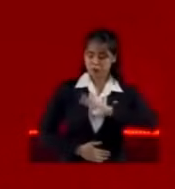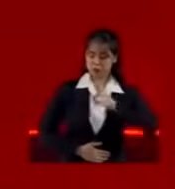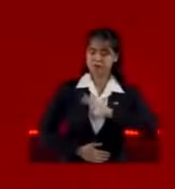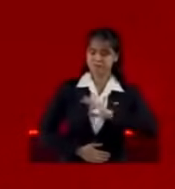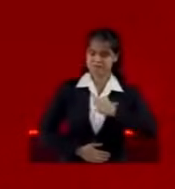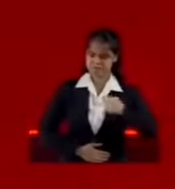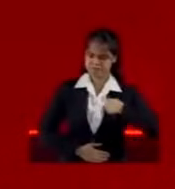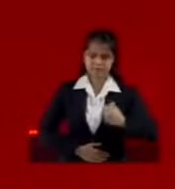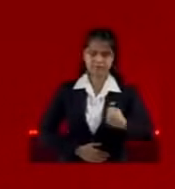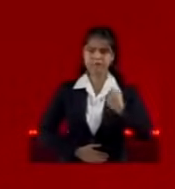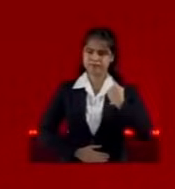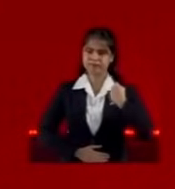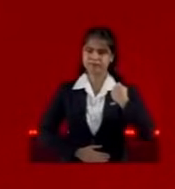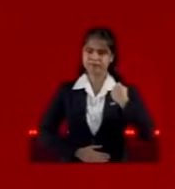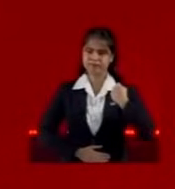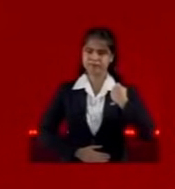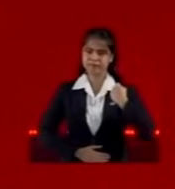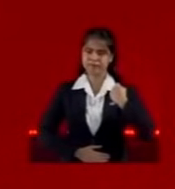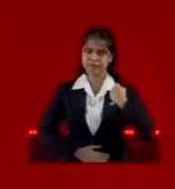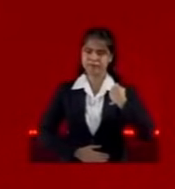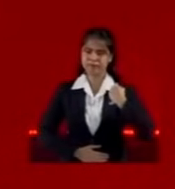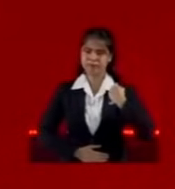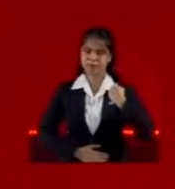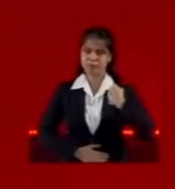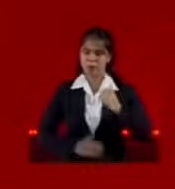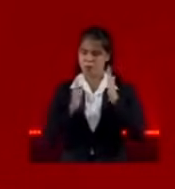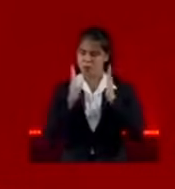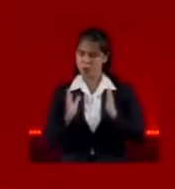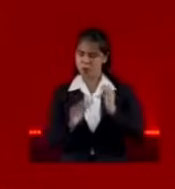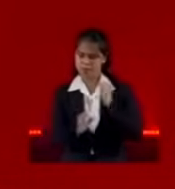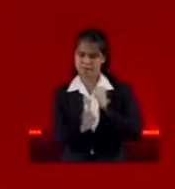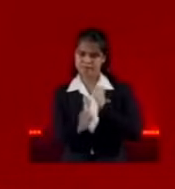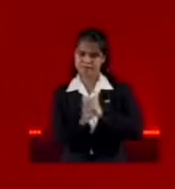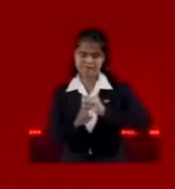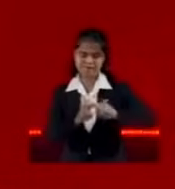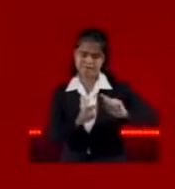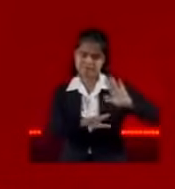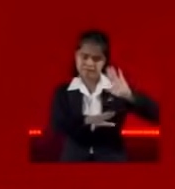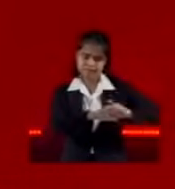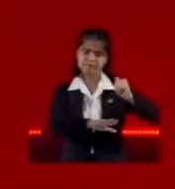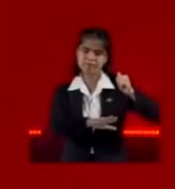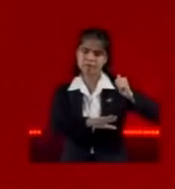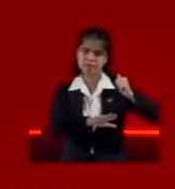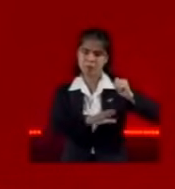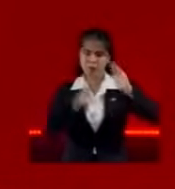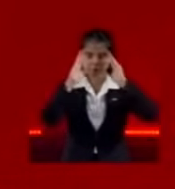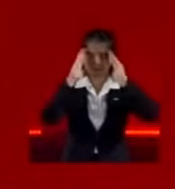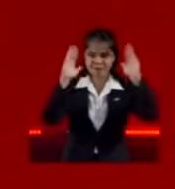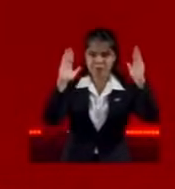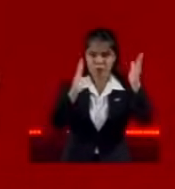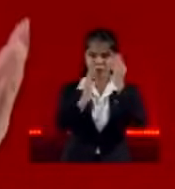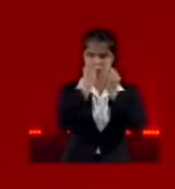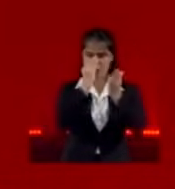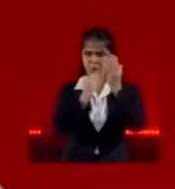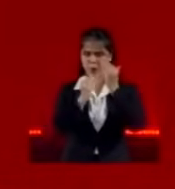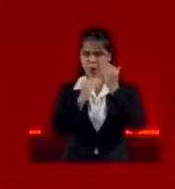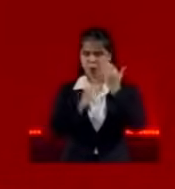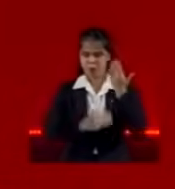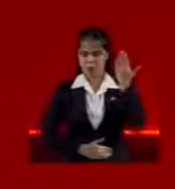างคนผมจำได้พลเอกประยุทธ์จันทร์โอชาที่ซ้ำไปพูดคล้ายพูดในทำนองว่าพูดกับพี่ไม่รู้เรื่องก็พูดกับน้องสาวได